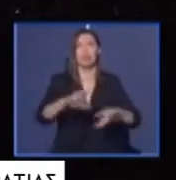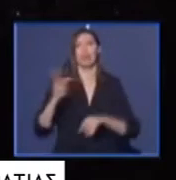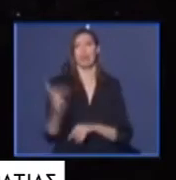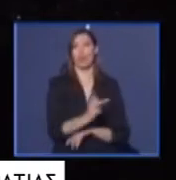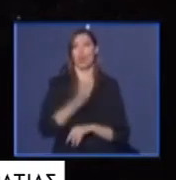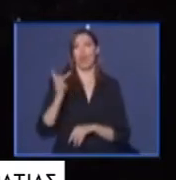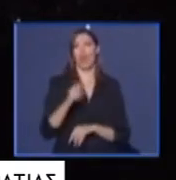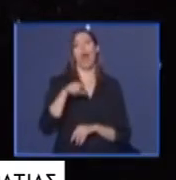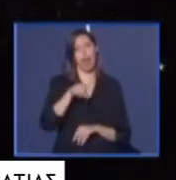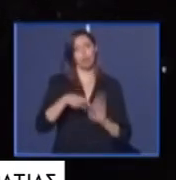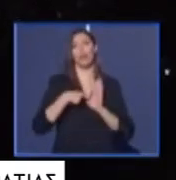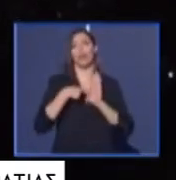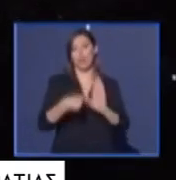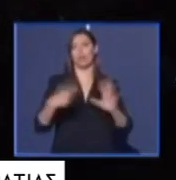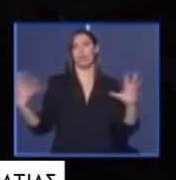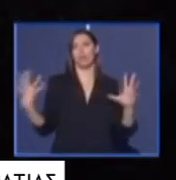του επιτυχία.